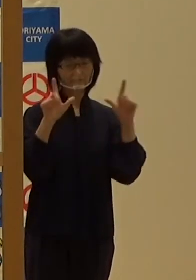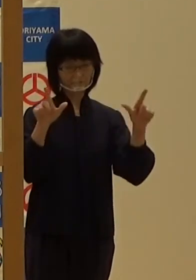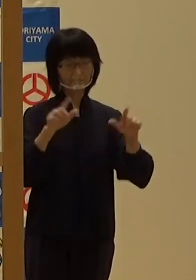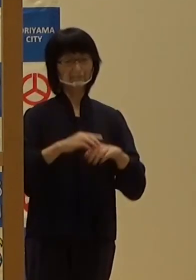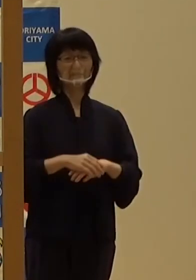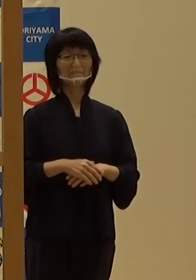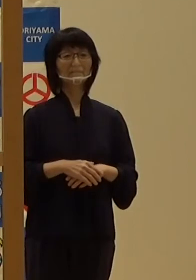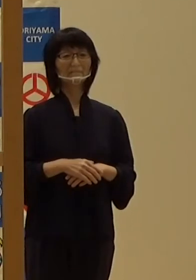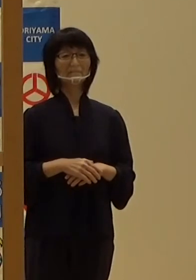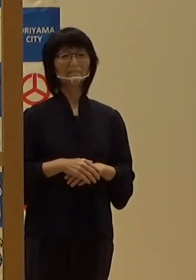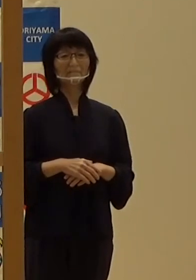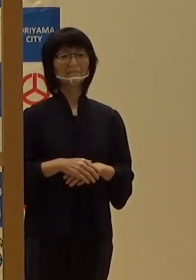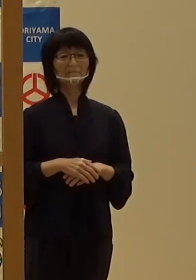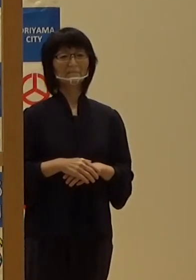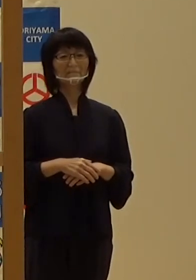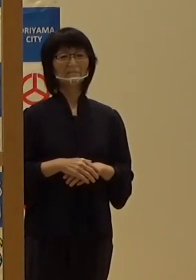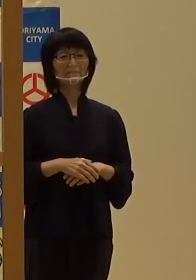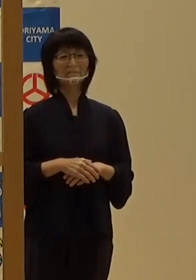すいません、